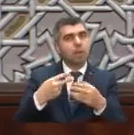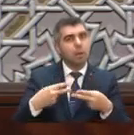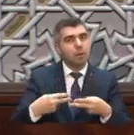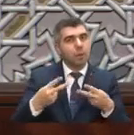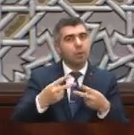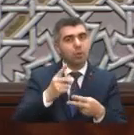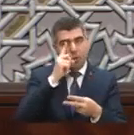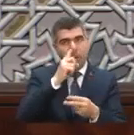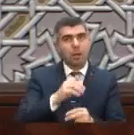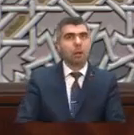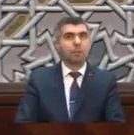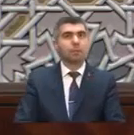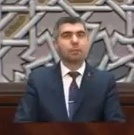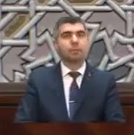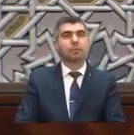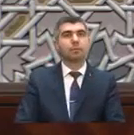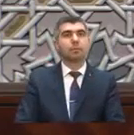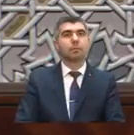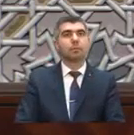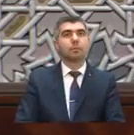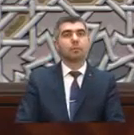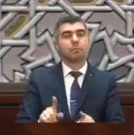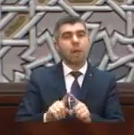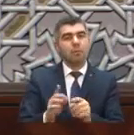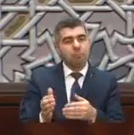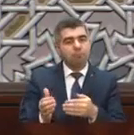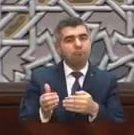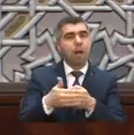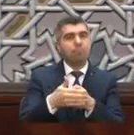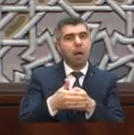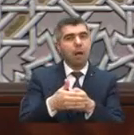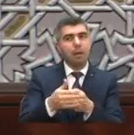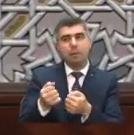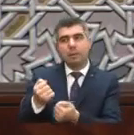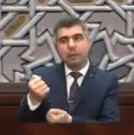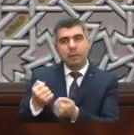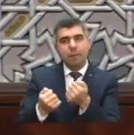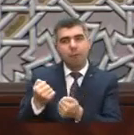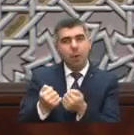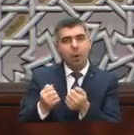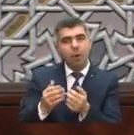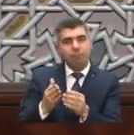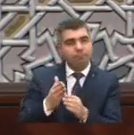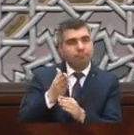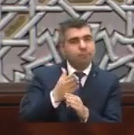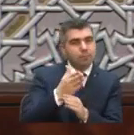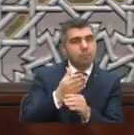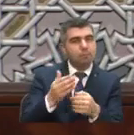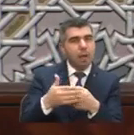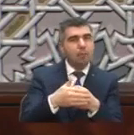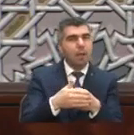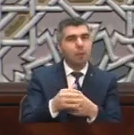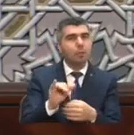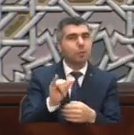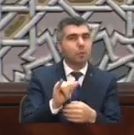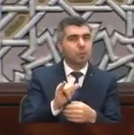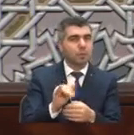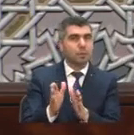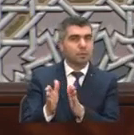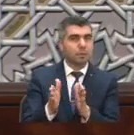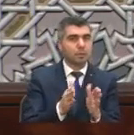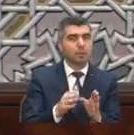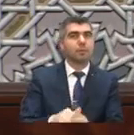هذه الرسالة. سؤال عن ظاهرة النقل السري للسيدات والسادة النواب المحترمين من الفريق التجمع الدستوري، تفضل